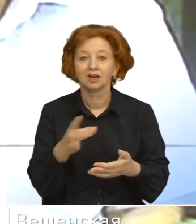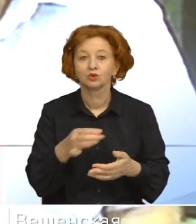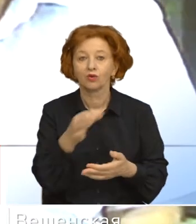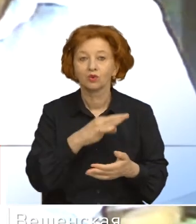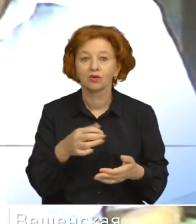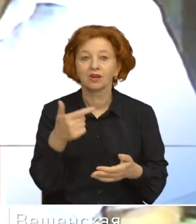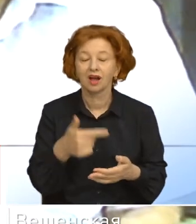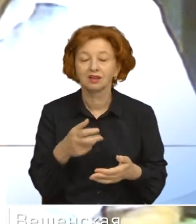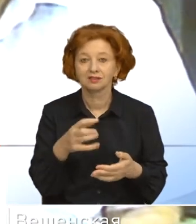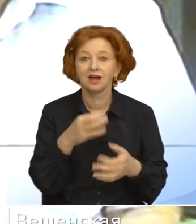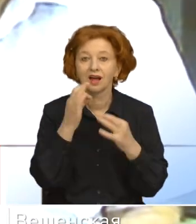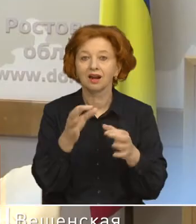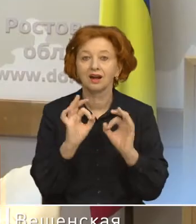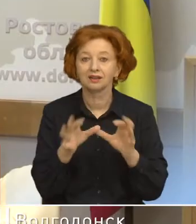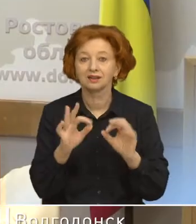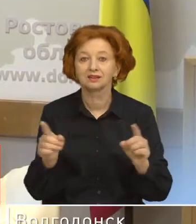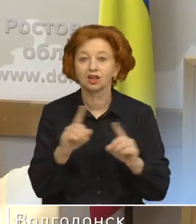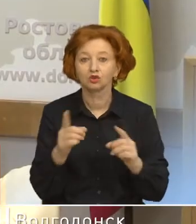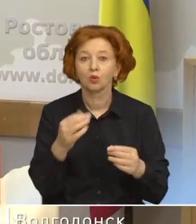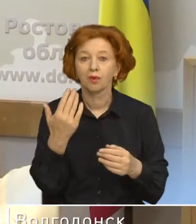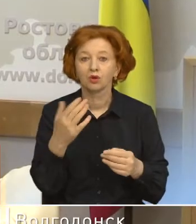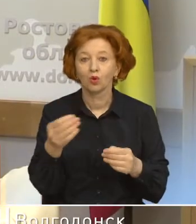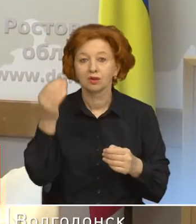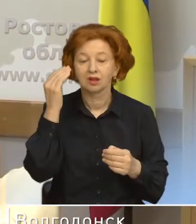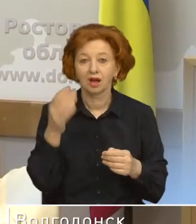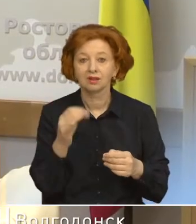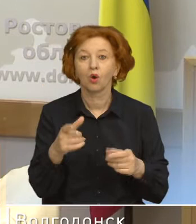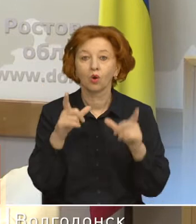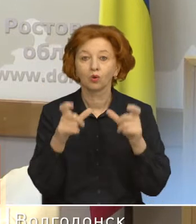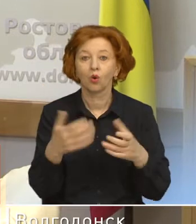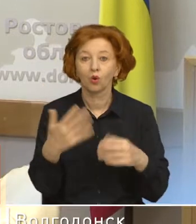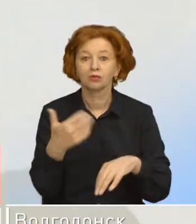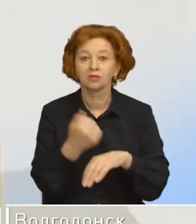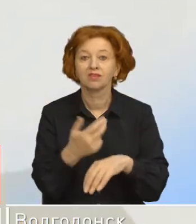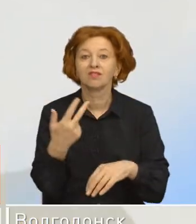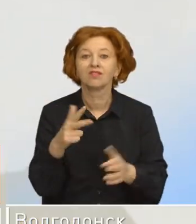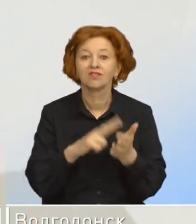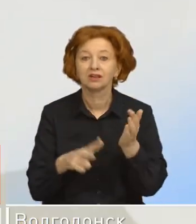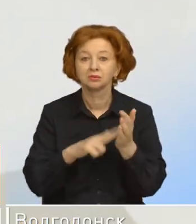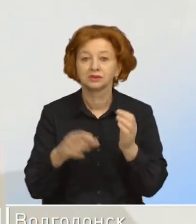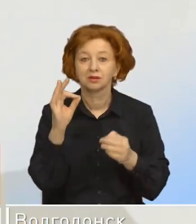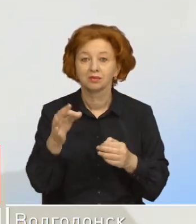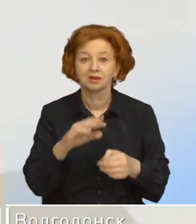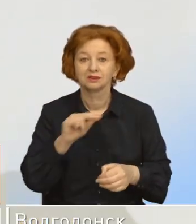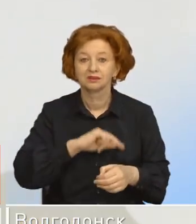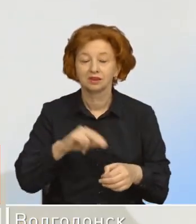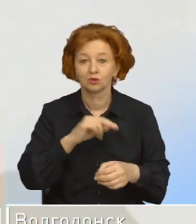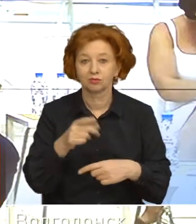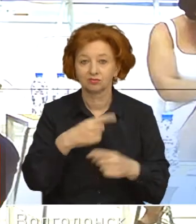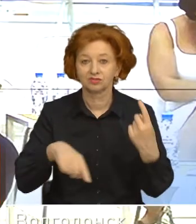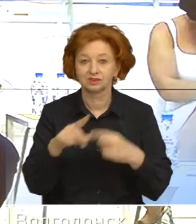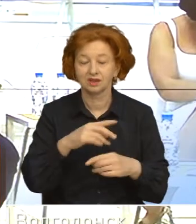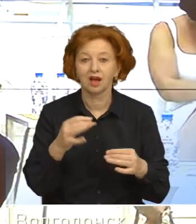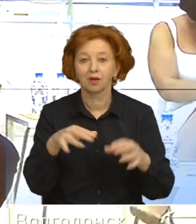области Карина Шатварян рассказала, что по ее данным от коронавируса привито уже около 80% сотрудников этой сферы.